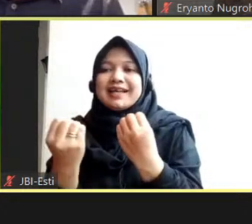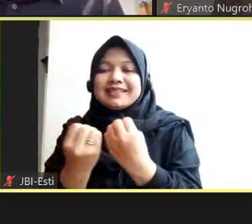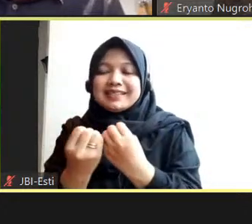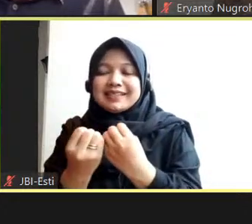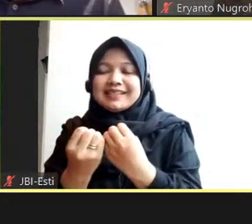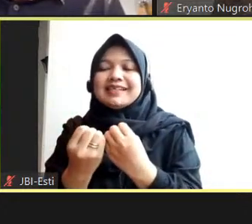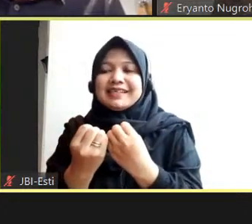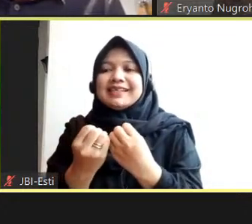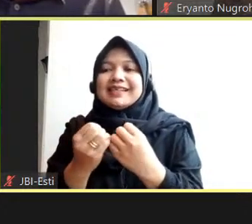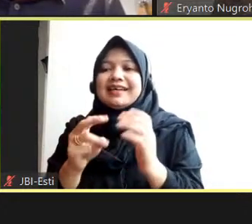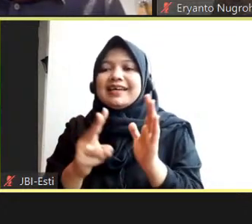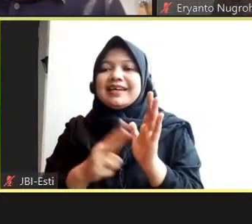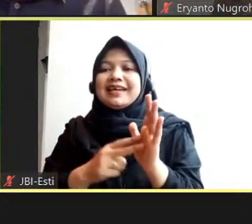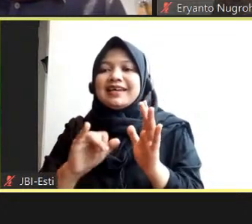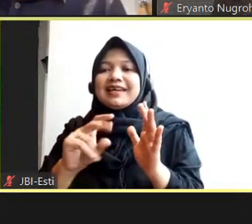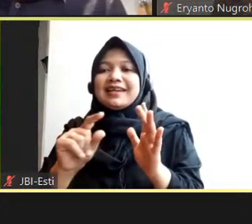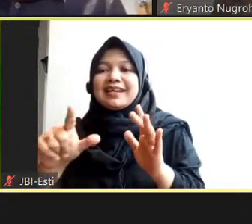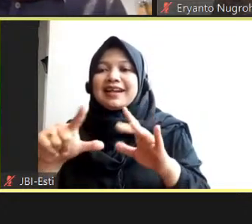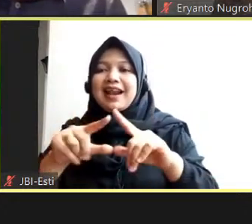kesempatan kali ini,